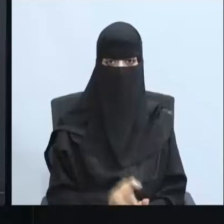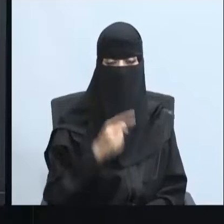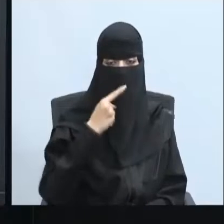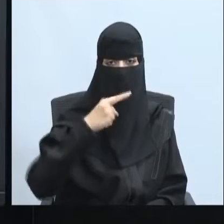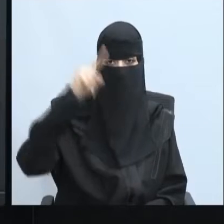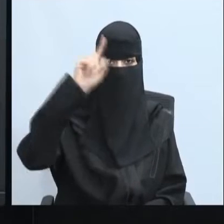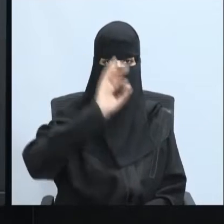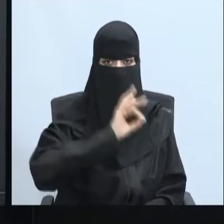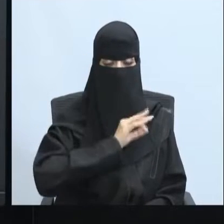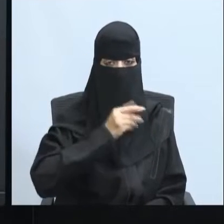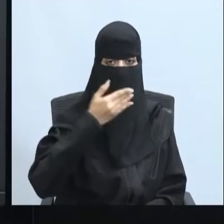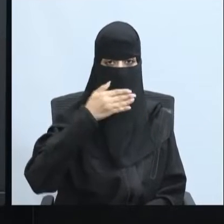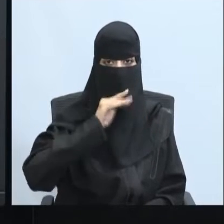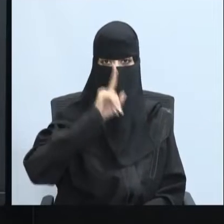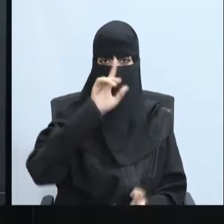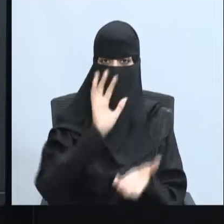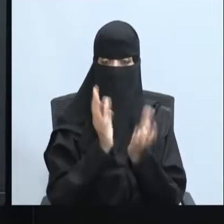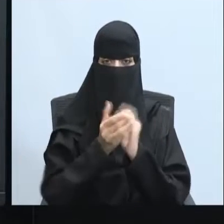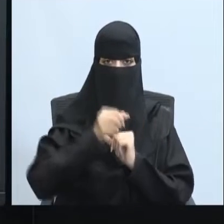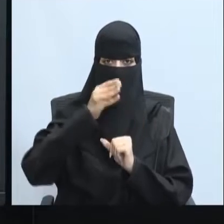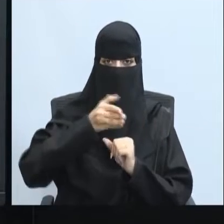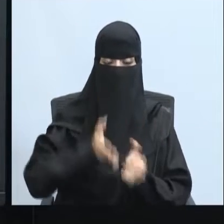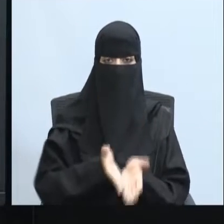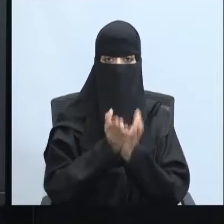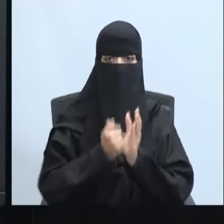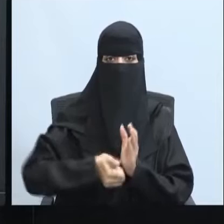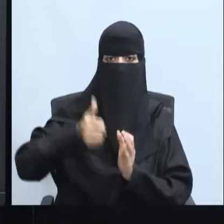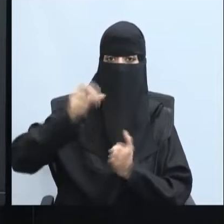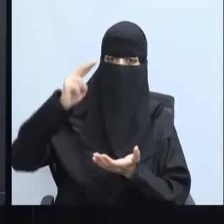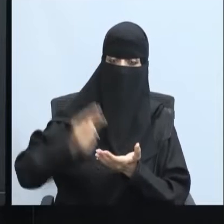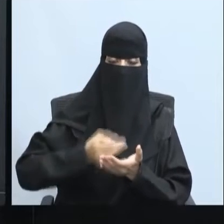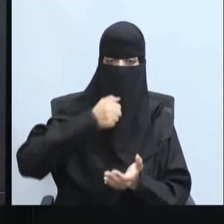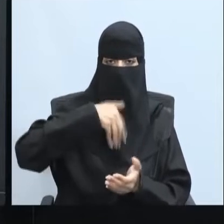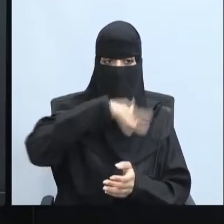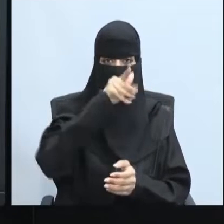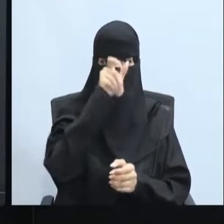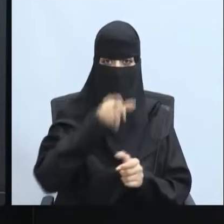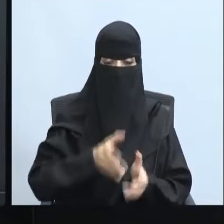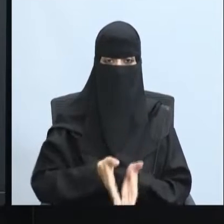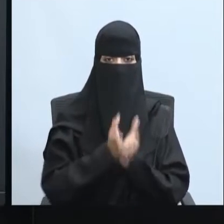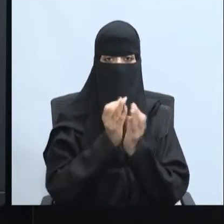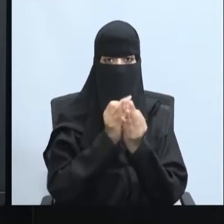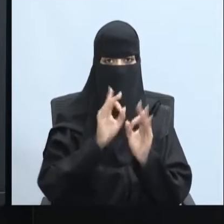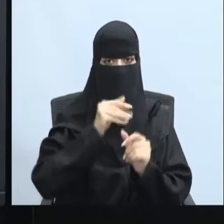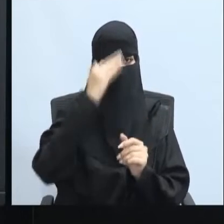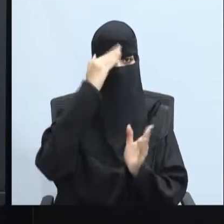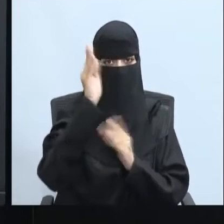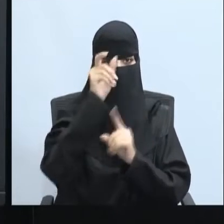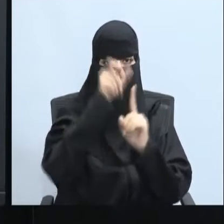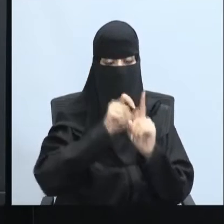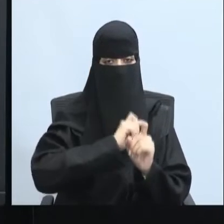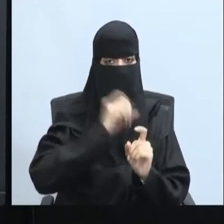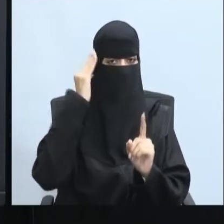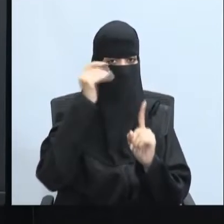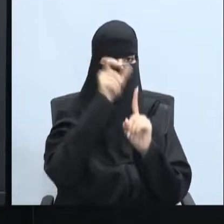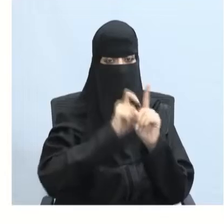بسم الله الرحمن الرحيم والحمد لله رب العالمين والصلاه والسلام على سيد المرسلين محمد وعلى اله وصحبه اجمعين مرحبا بكم اعزائي الطلاب